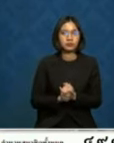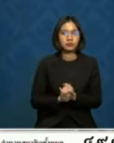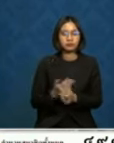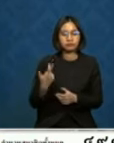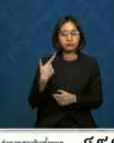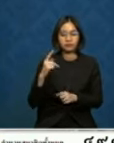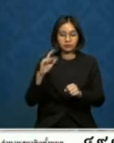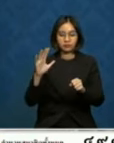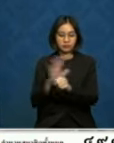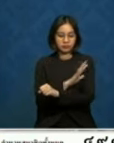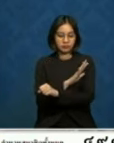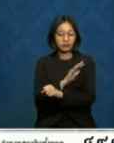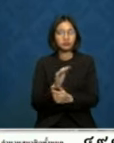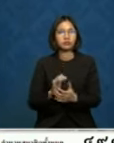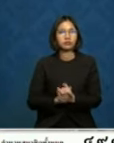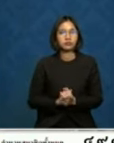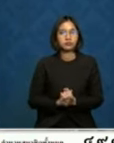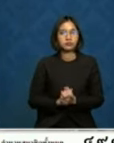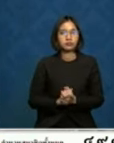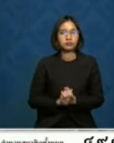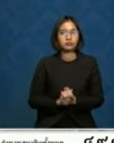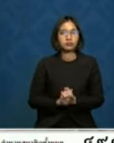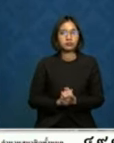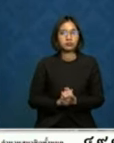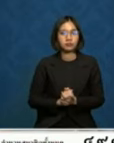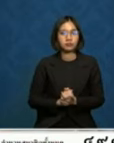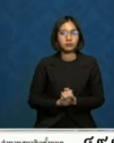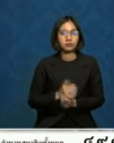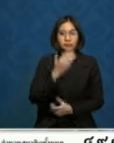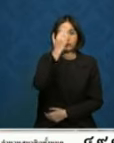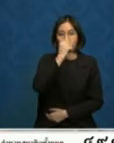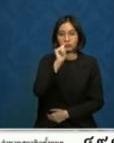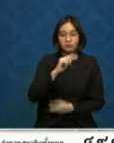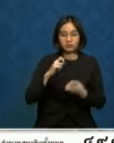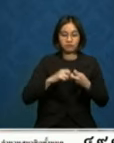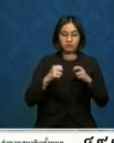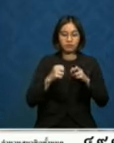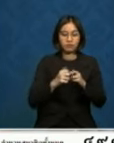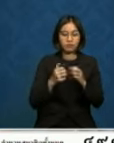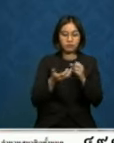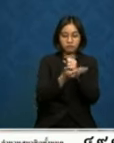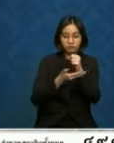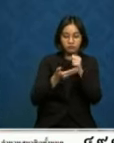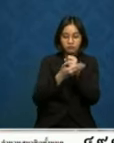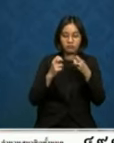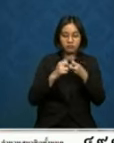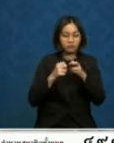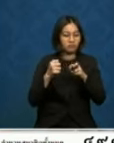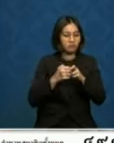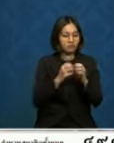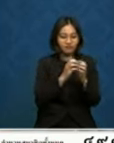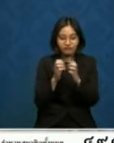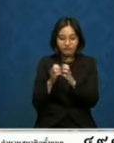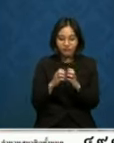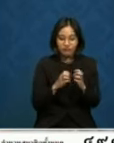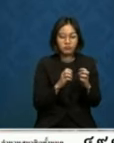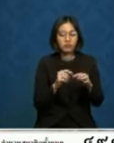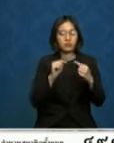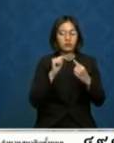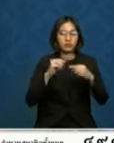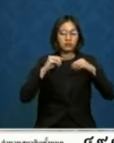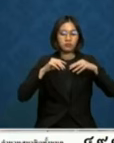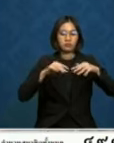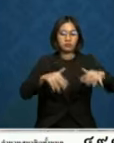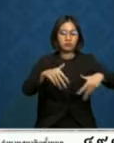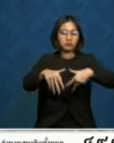ค่าให้มากกว่านี้ครับท่านประธานครับเพราะปัญหายาเสพติดมันเป็นปัญหาที่แทรกซึมไปหาพี่น้องทุกเ